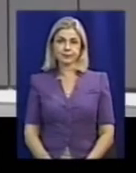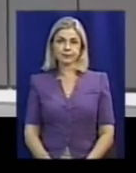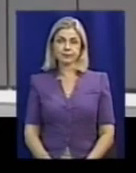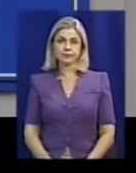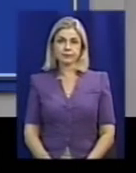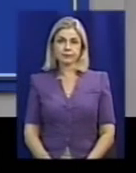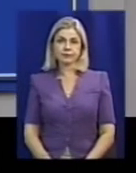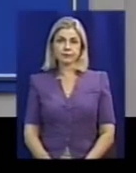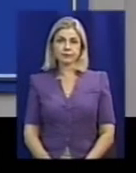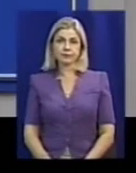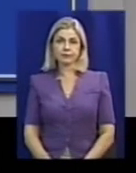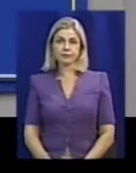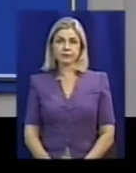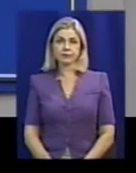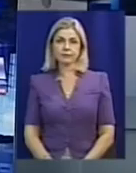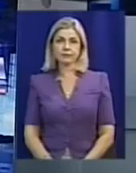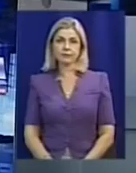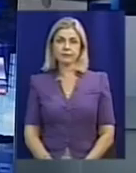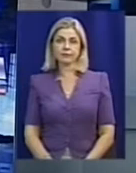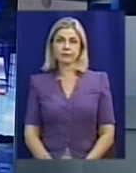новини Миколаївщини.